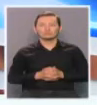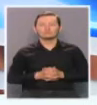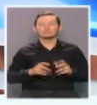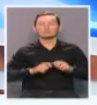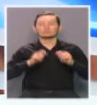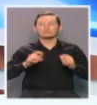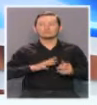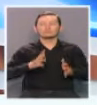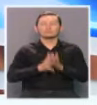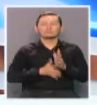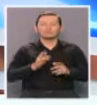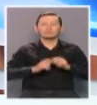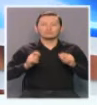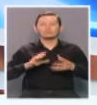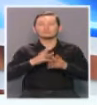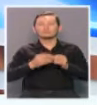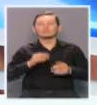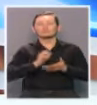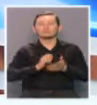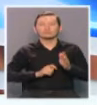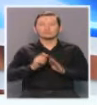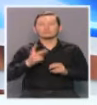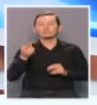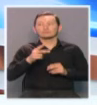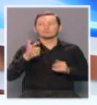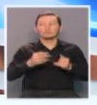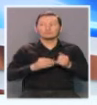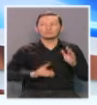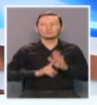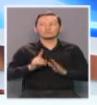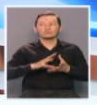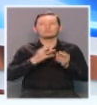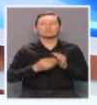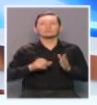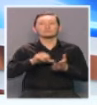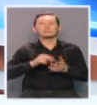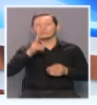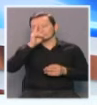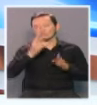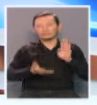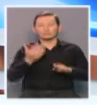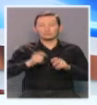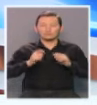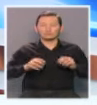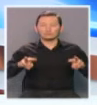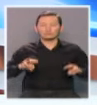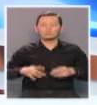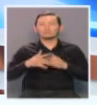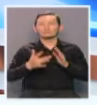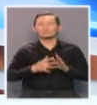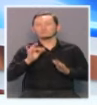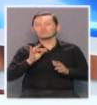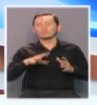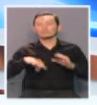Культсары открылся аквапарк. Новый объект занимает 2 гектара земли. Строительство было начато 2 года назад. Сегодня акимгорода Культсары и жители